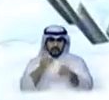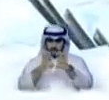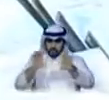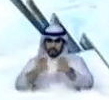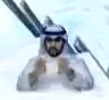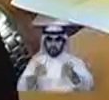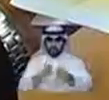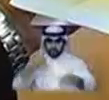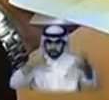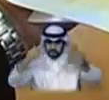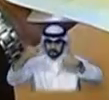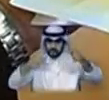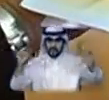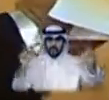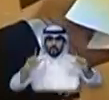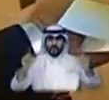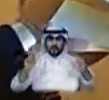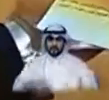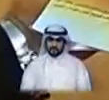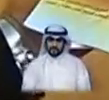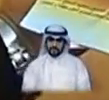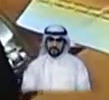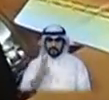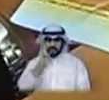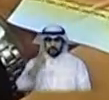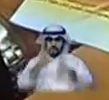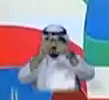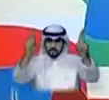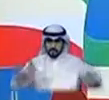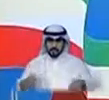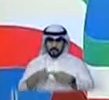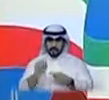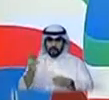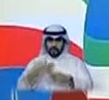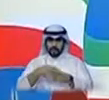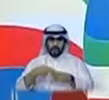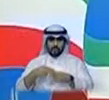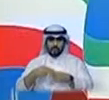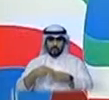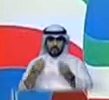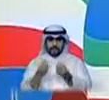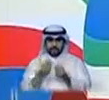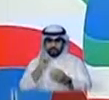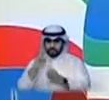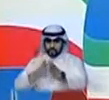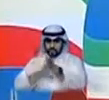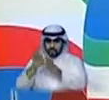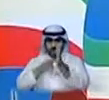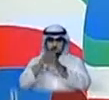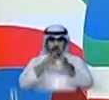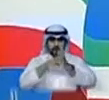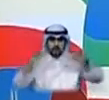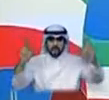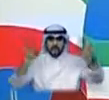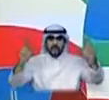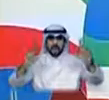الإعلام والاتصال. يعكس الجناح الكويتي بمعرض اتحاد إذاعات الدول العربية ما بلغه الإعلام الكويتي من تطور